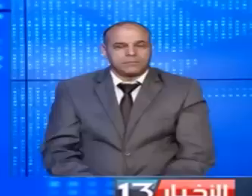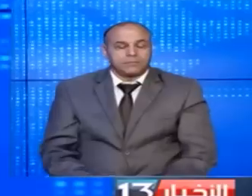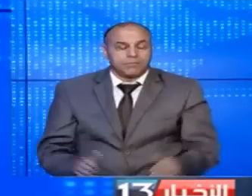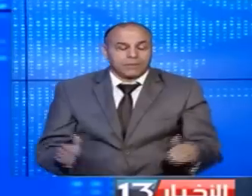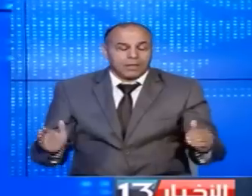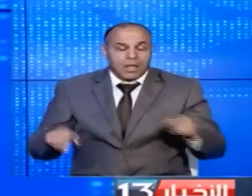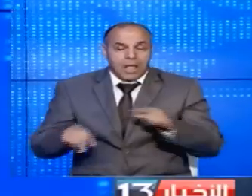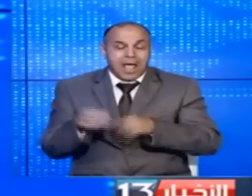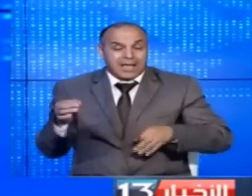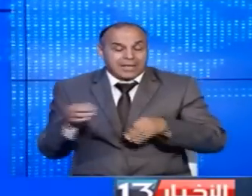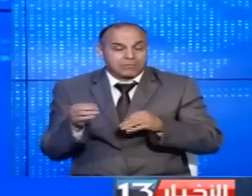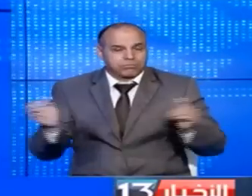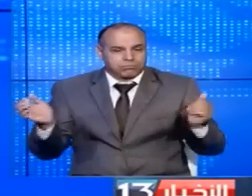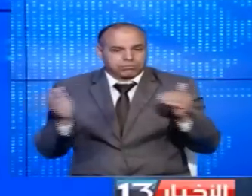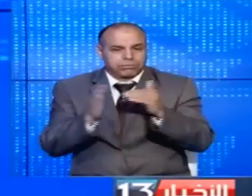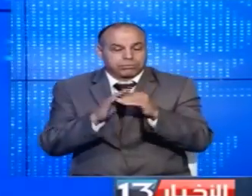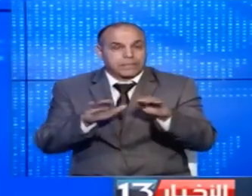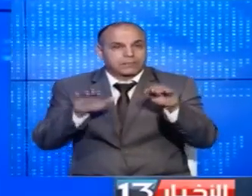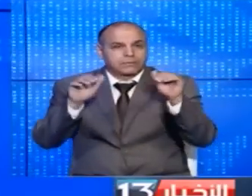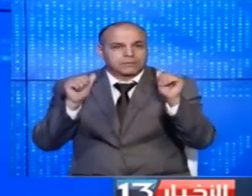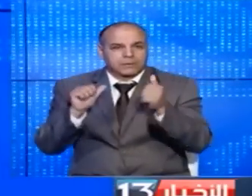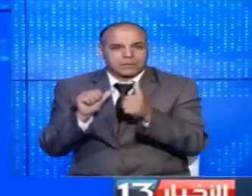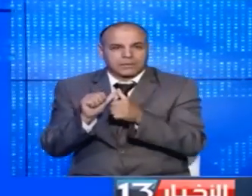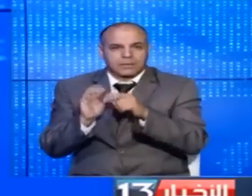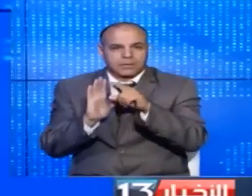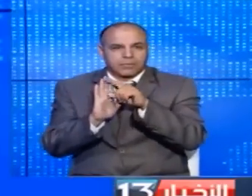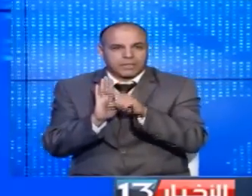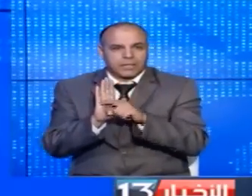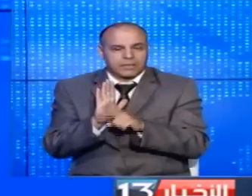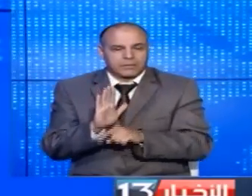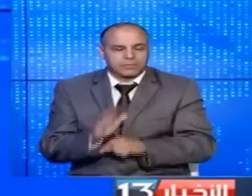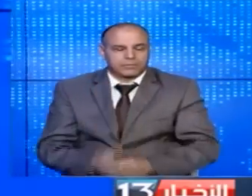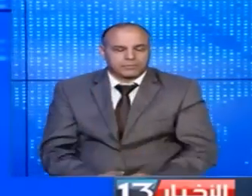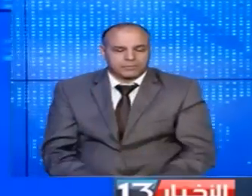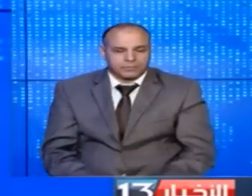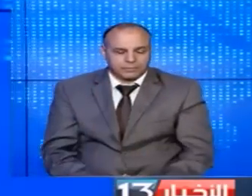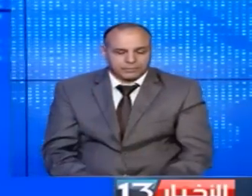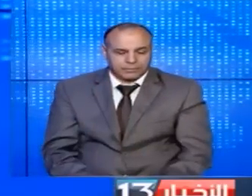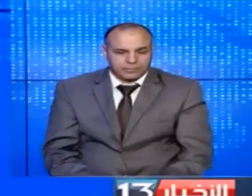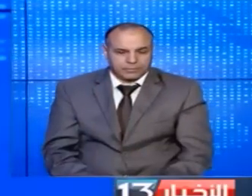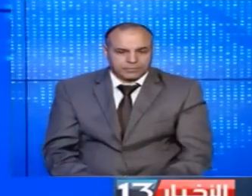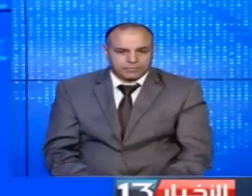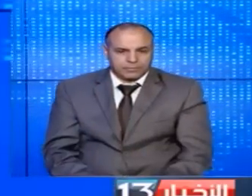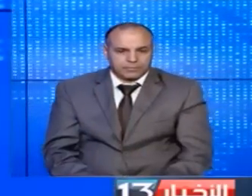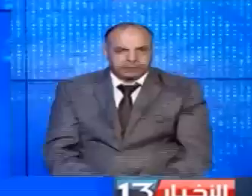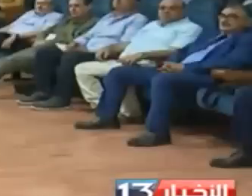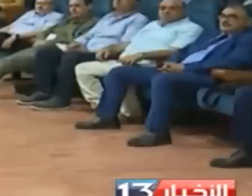على هذه الإيقاعات نصل إلى ختام النشرة، وهذا تذكير بأبرز ما جاء فيها.